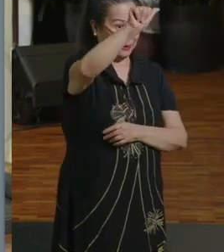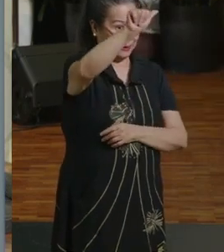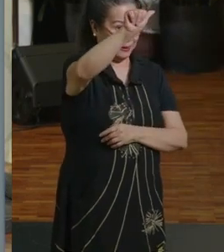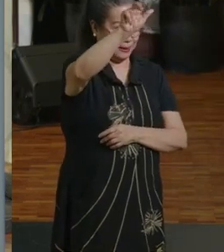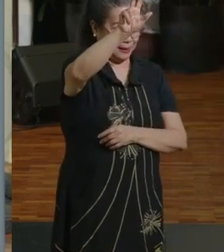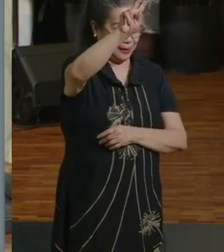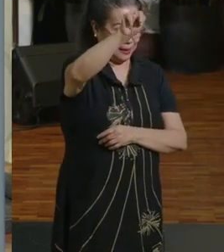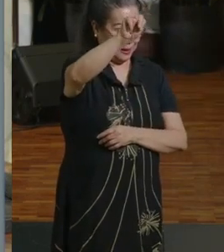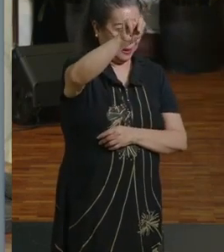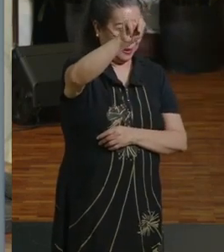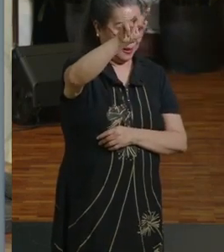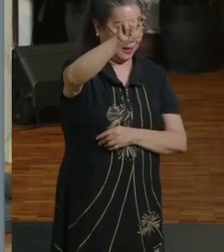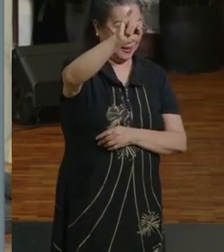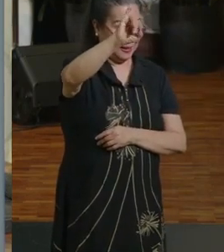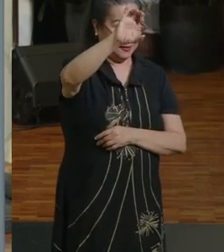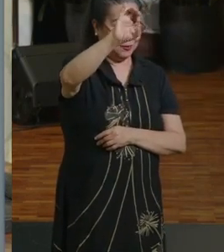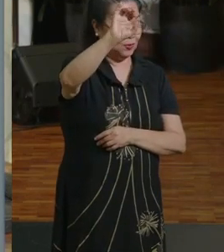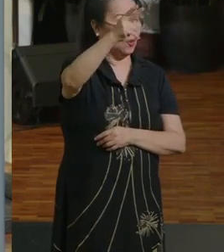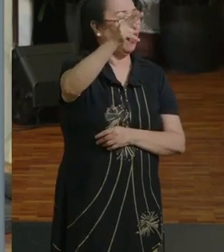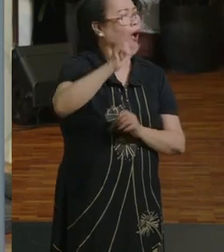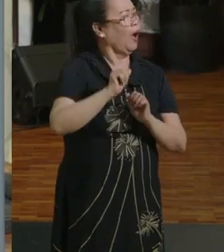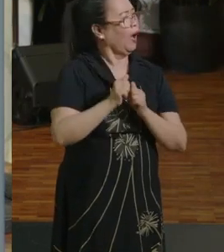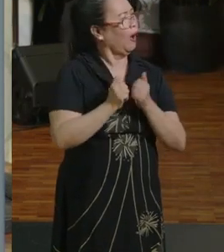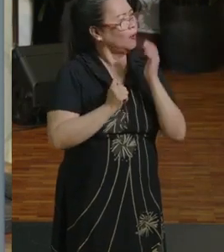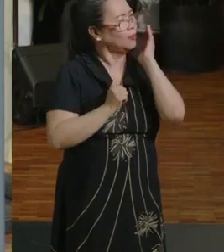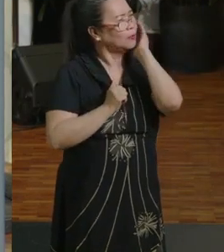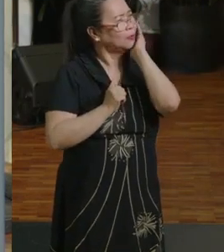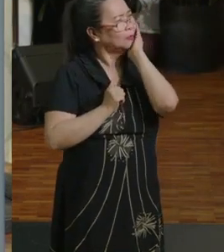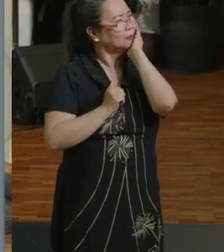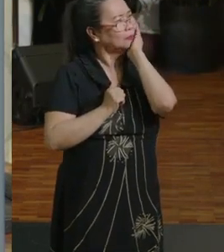Paano kaya siya nakakilala?